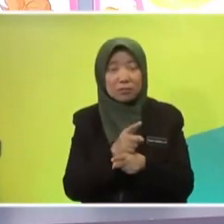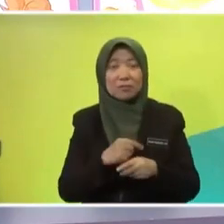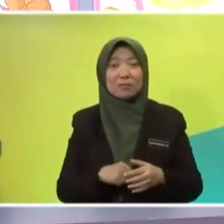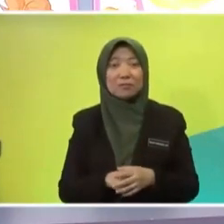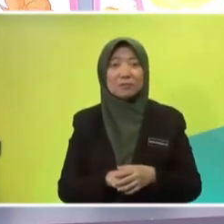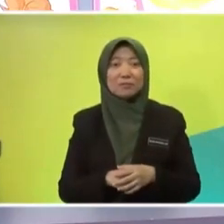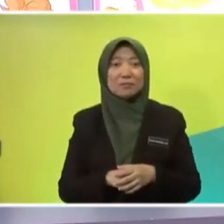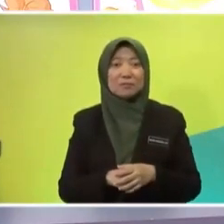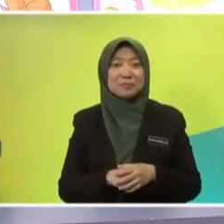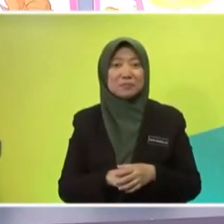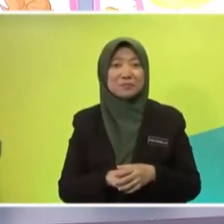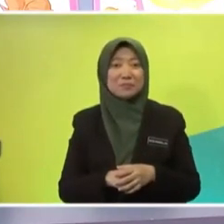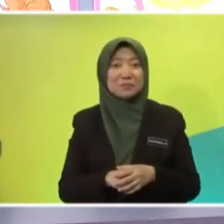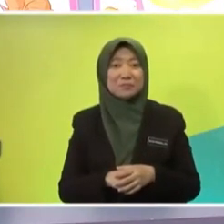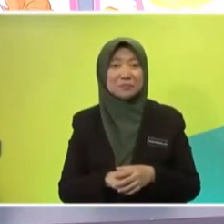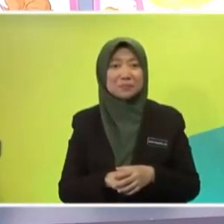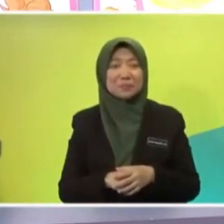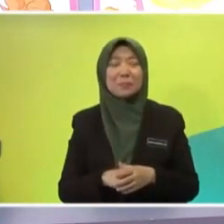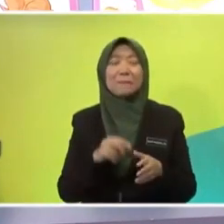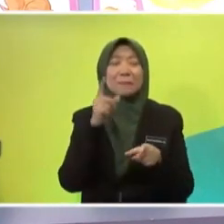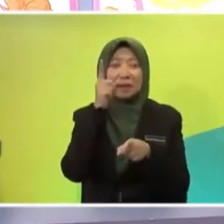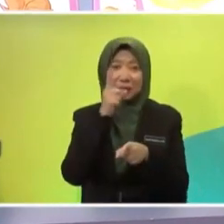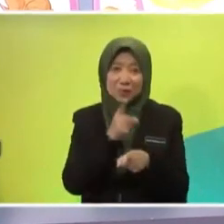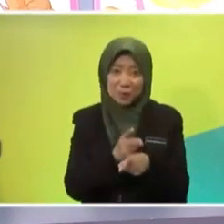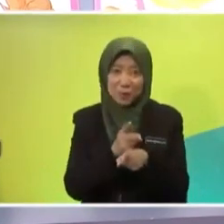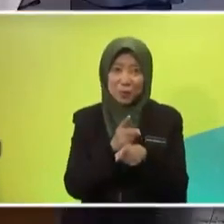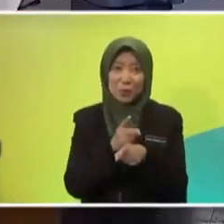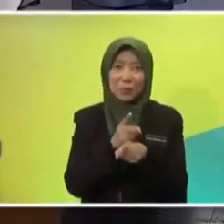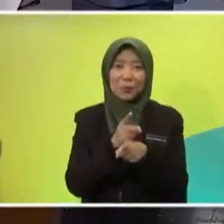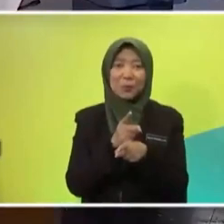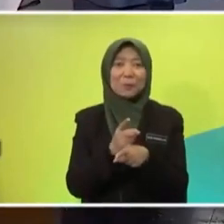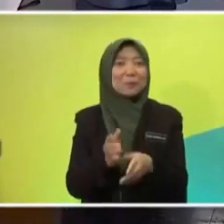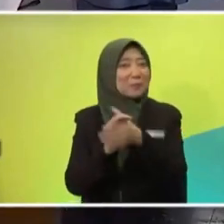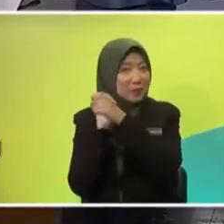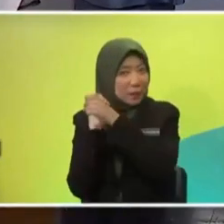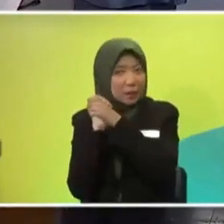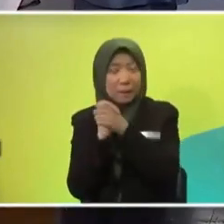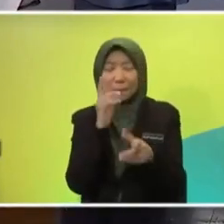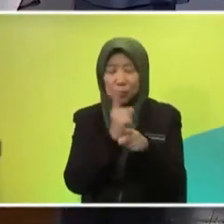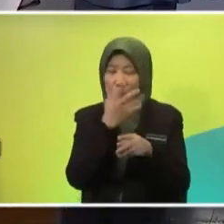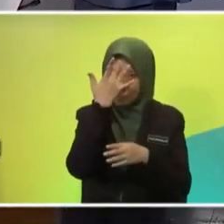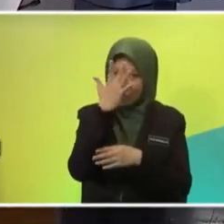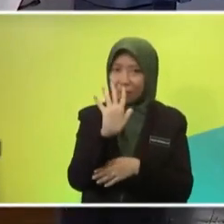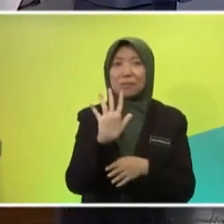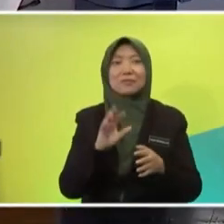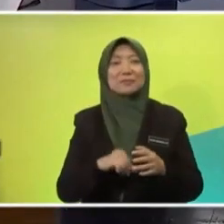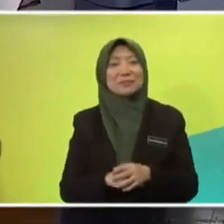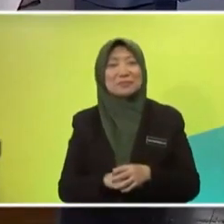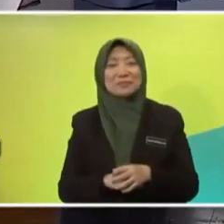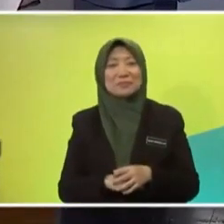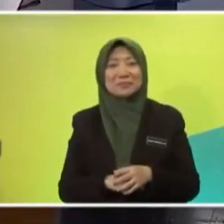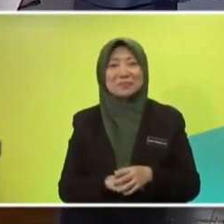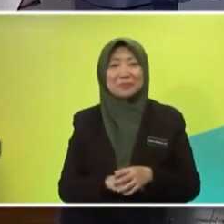dengarlah. Betul. Ya, betul. Tahniah Kak Rina, bagi tepukan kepada Kak Rina. Betul